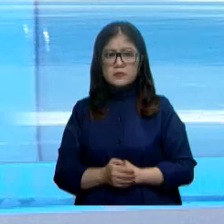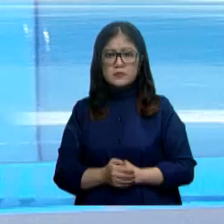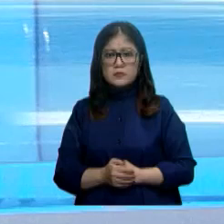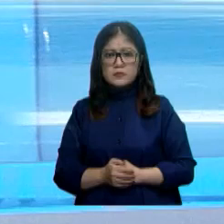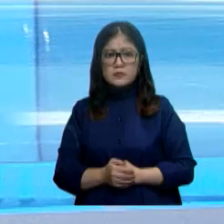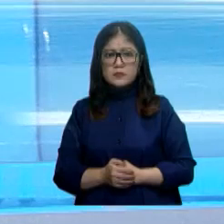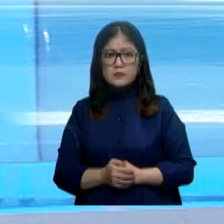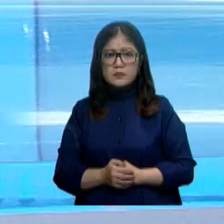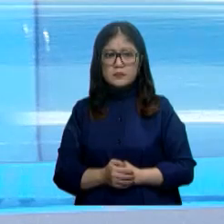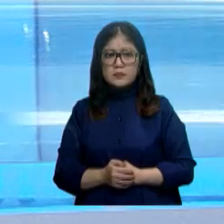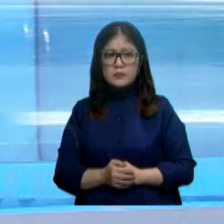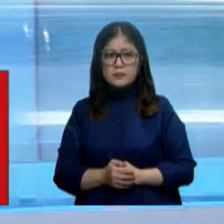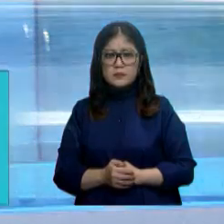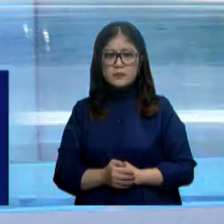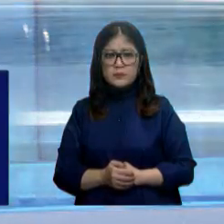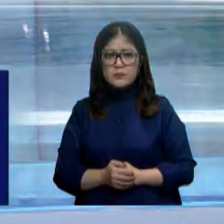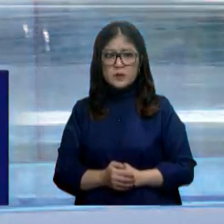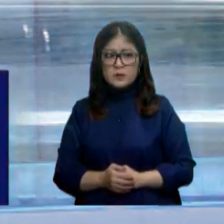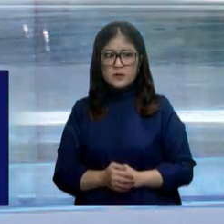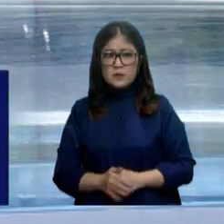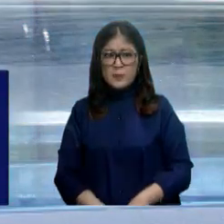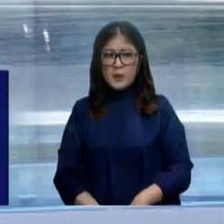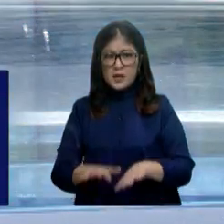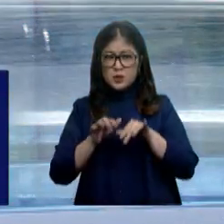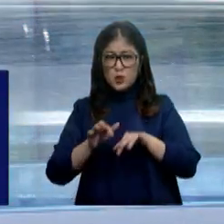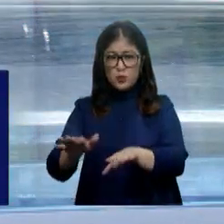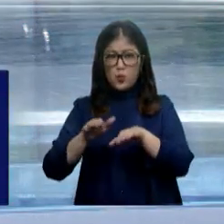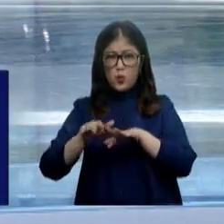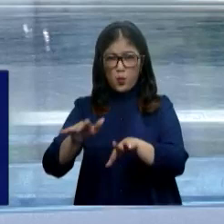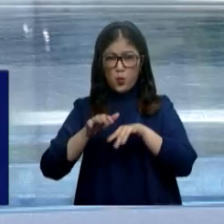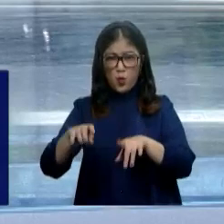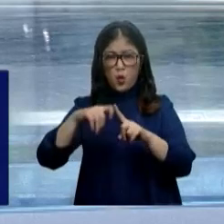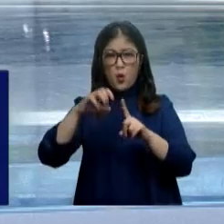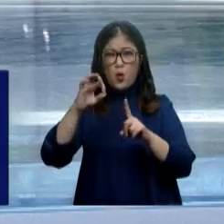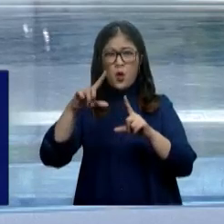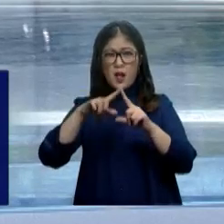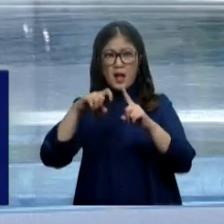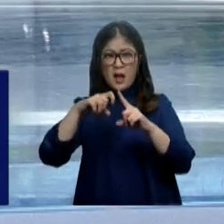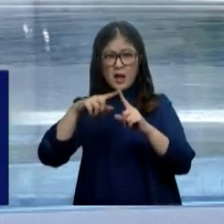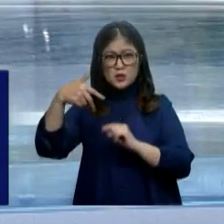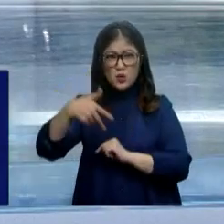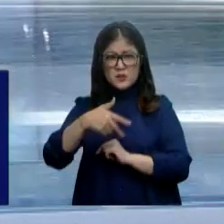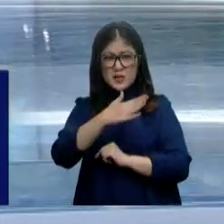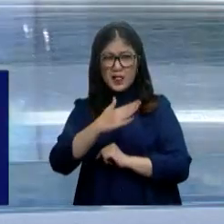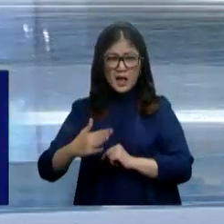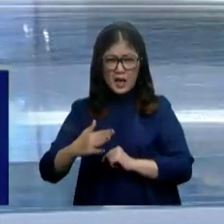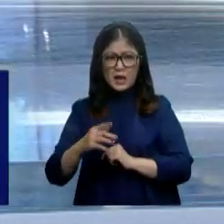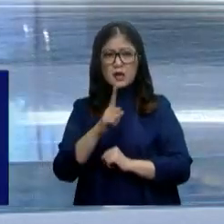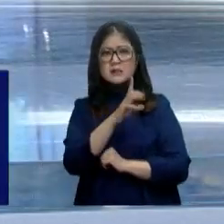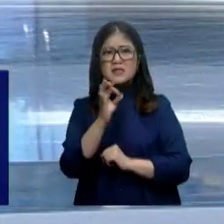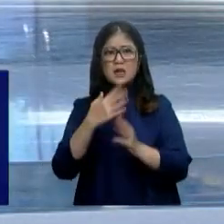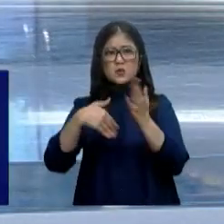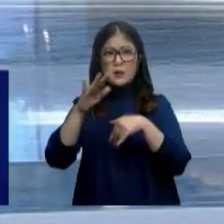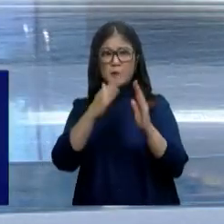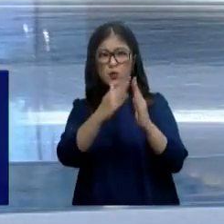Pemirsa, banjir bandang menerjang 3 kecamatan di Kabupaten Kolaka, Sulawesi Tenggara. Akibatnya ratusan rumah warga terendam banjir yang juga